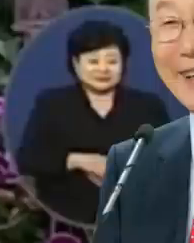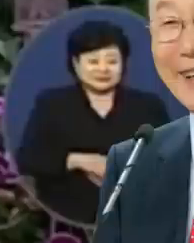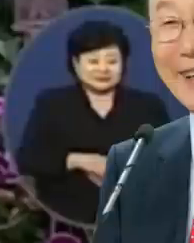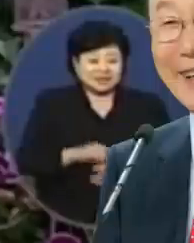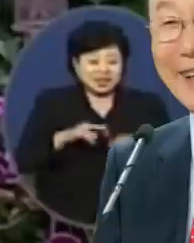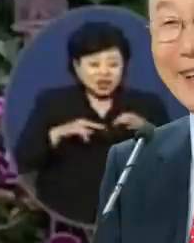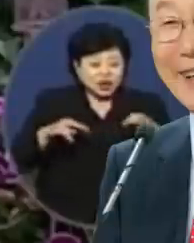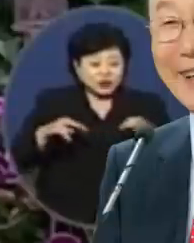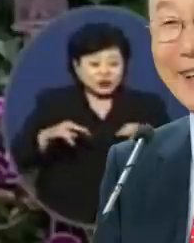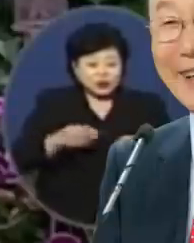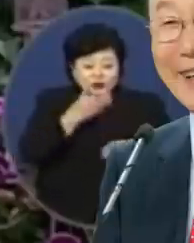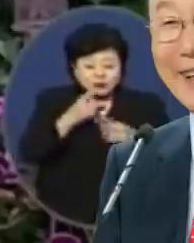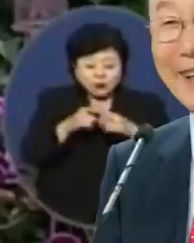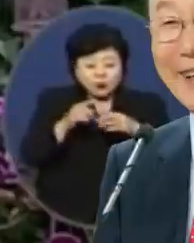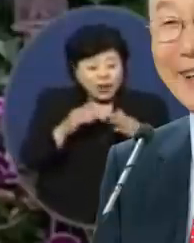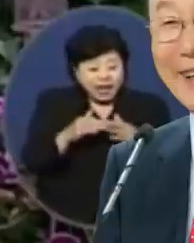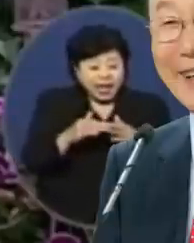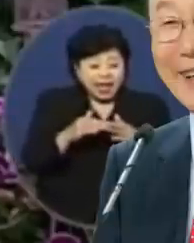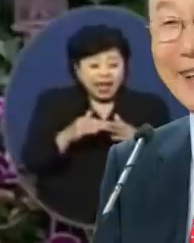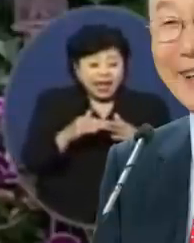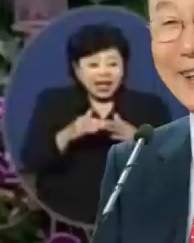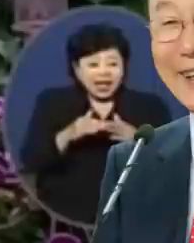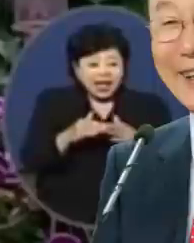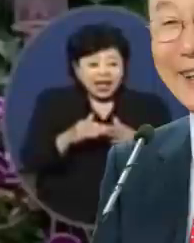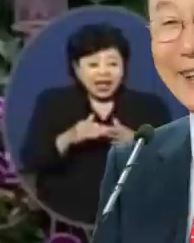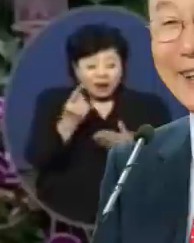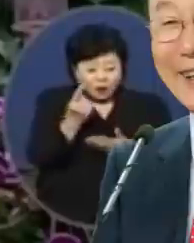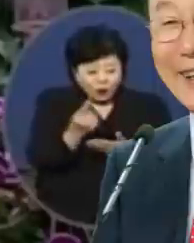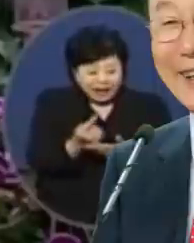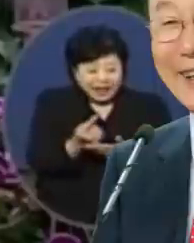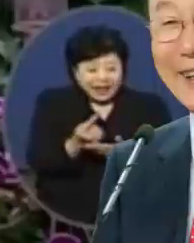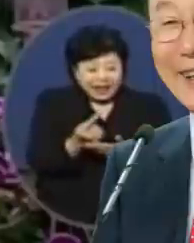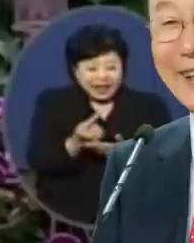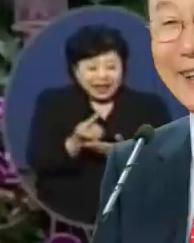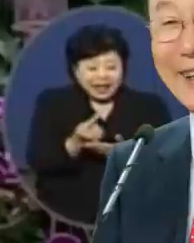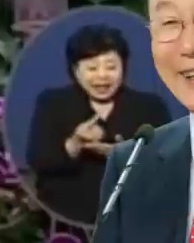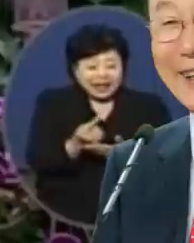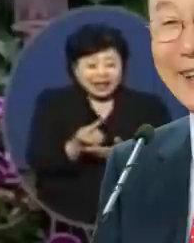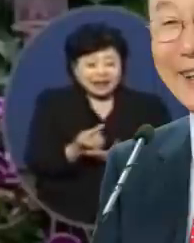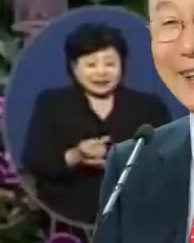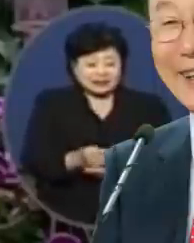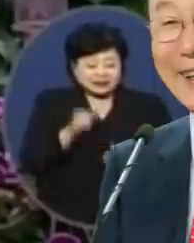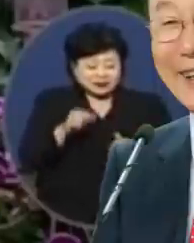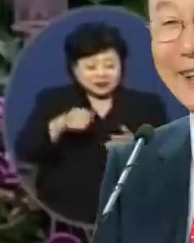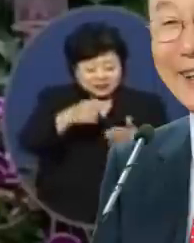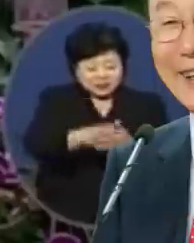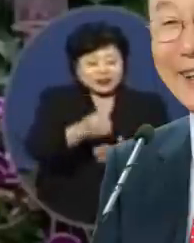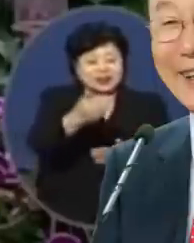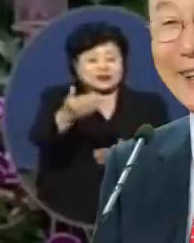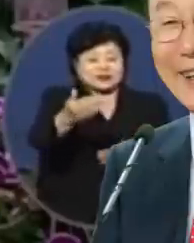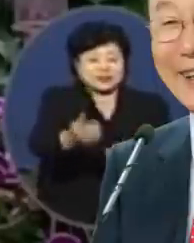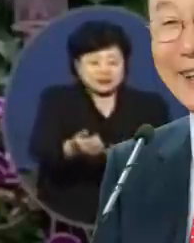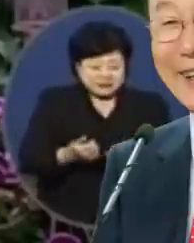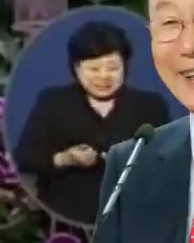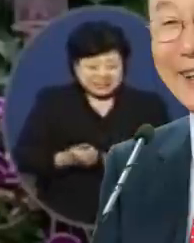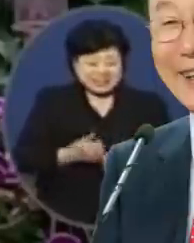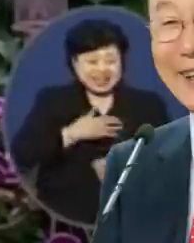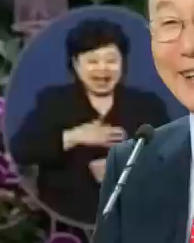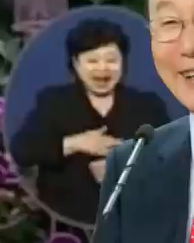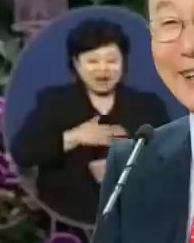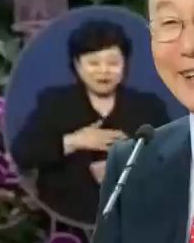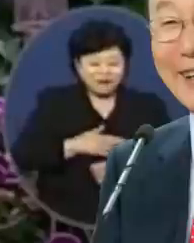여의도 순복음교회에 출석하도록 정했다는 것입니다. 미리 여러분을